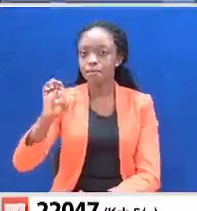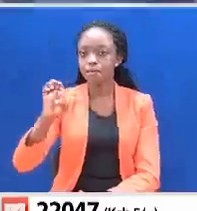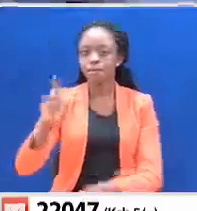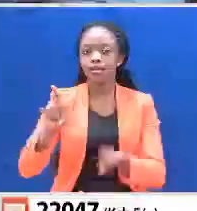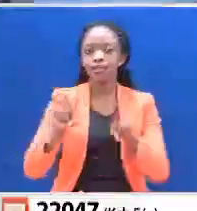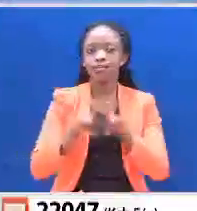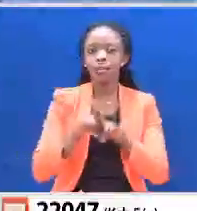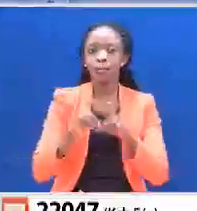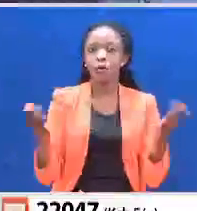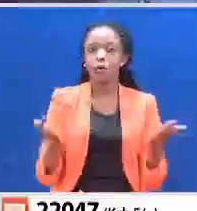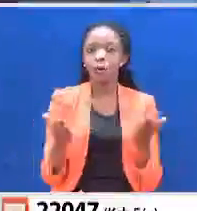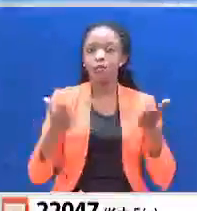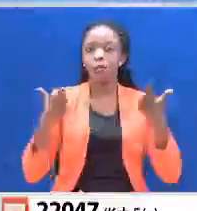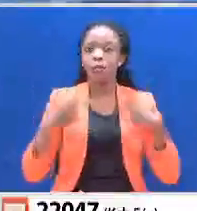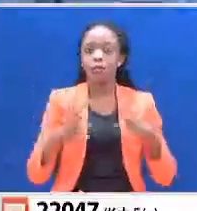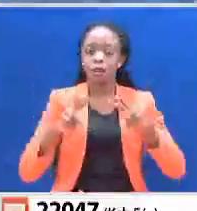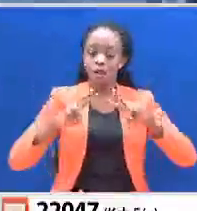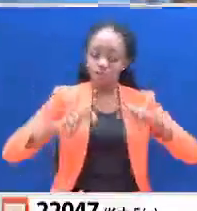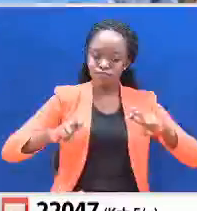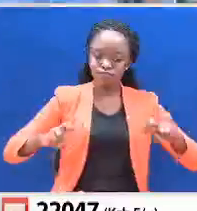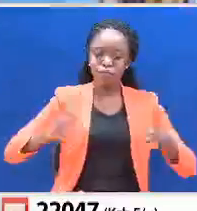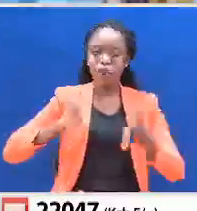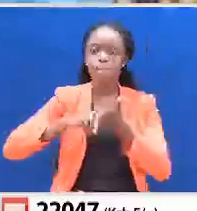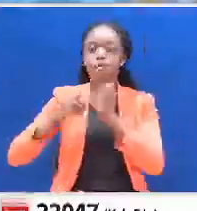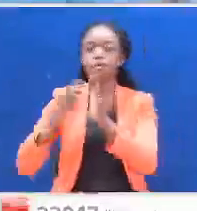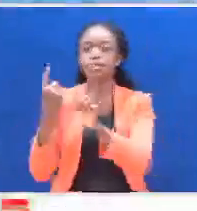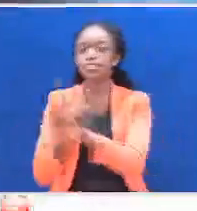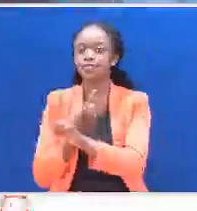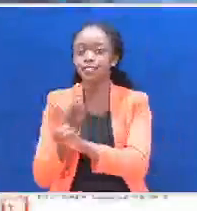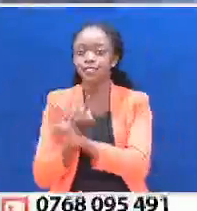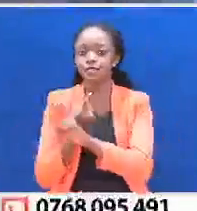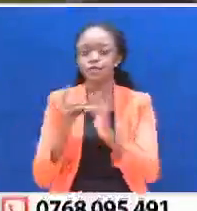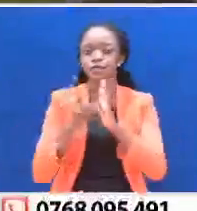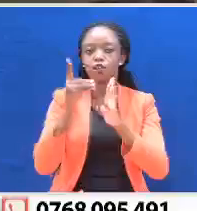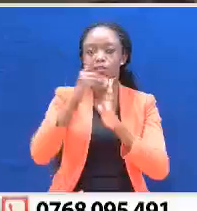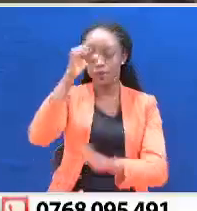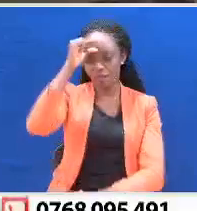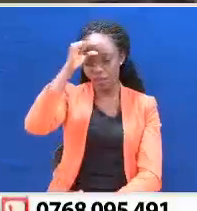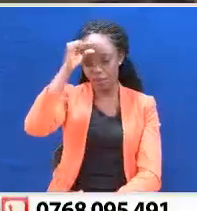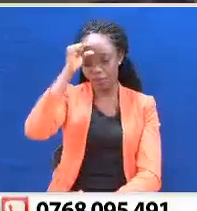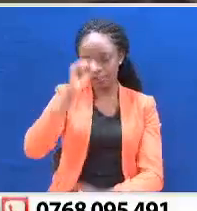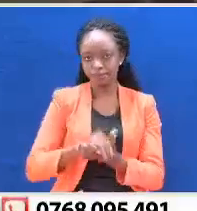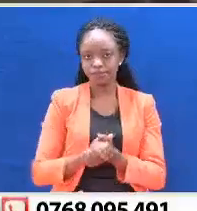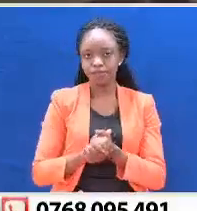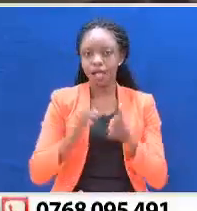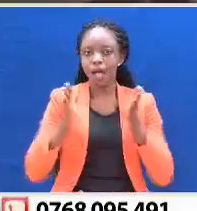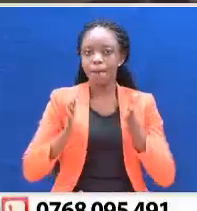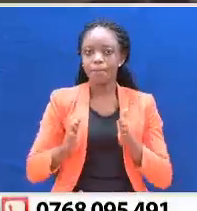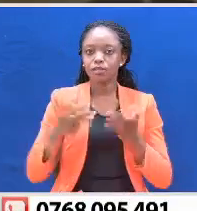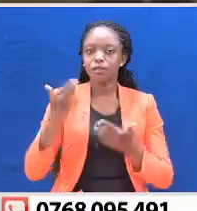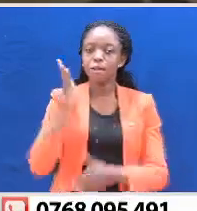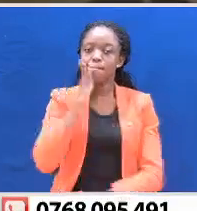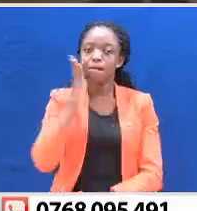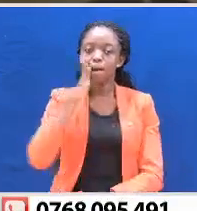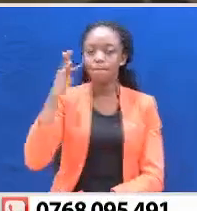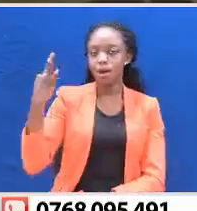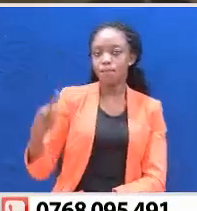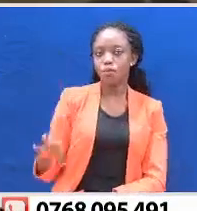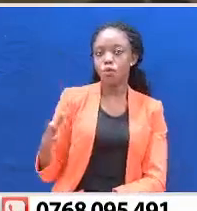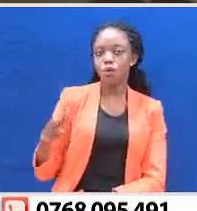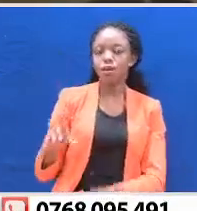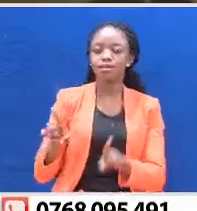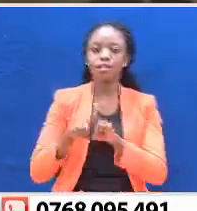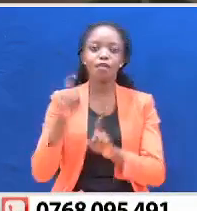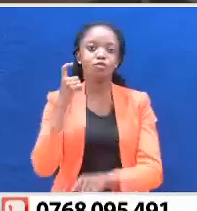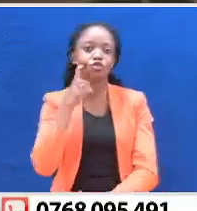Magharibi ambako pia alikagua miradi mbalimbali ya maendeleo ya serikali. Yule mtu wa mama mboga na huyo wa